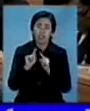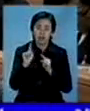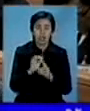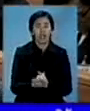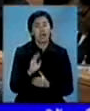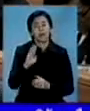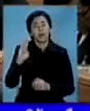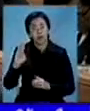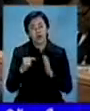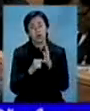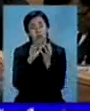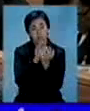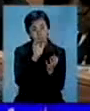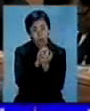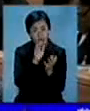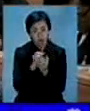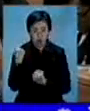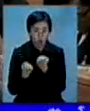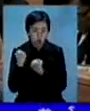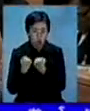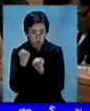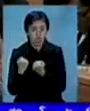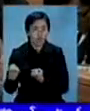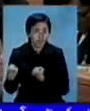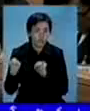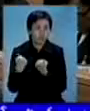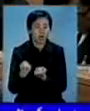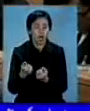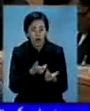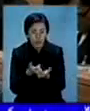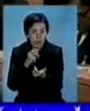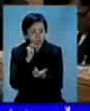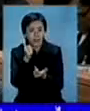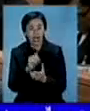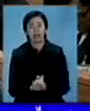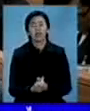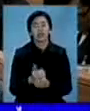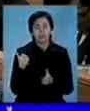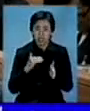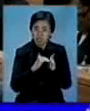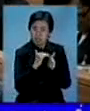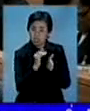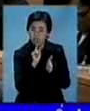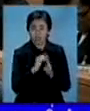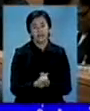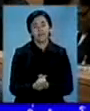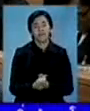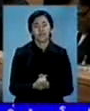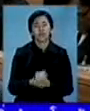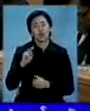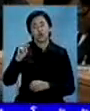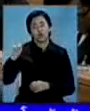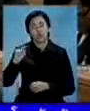าลบางบ่อบางพลีสมุทรปราการให้ส่งรถดับเพลิงมาช่วยถ้าไปทางเหนือก็จะขอความร่วมมือไปทางเทศบาลนครน